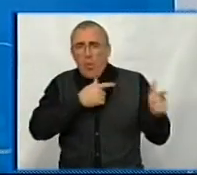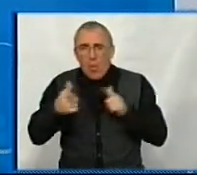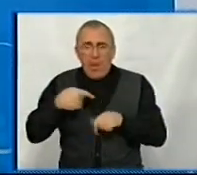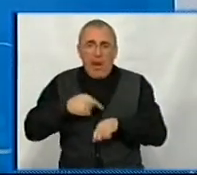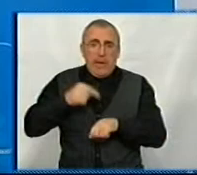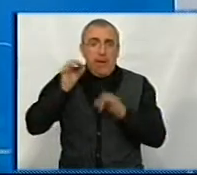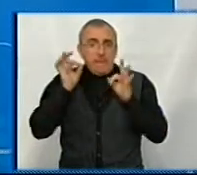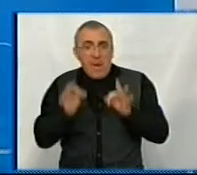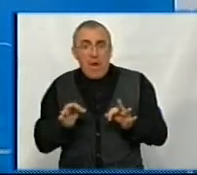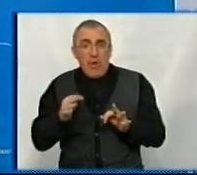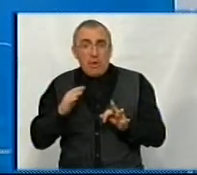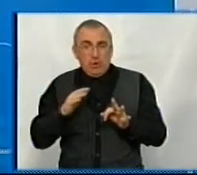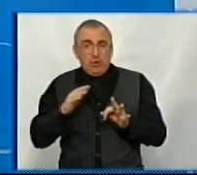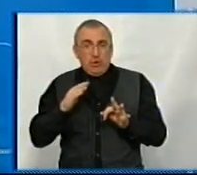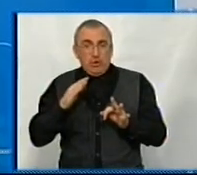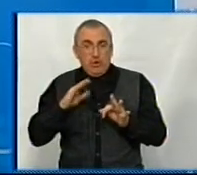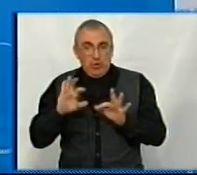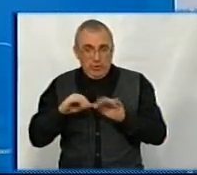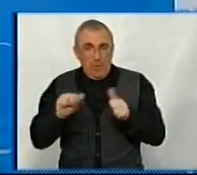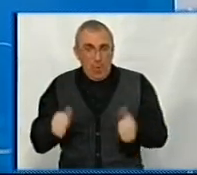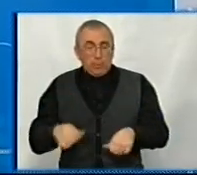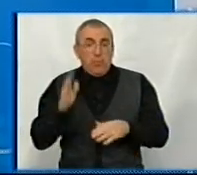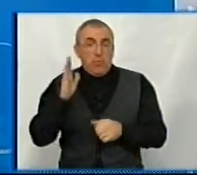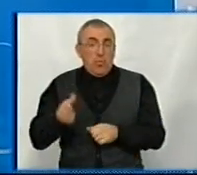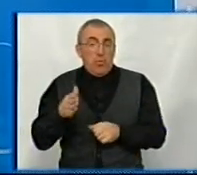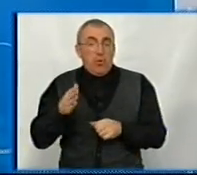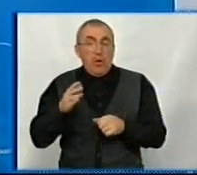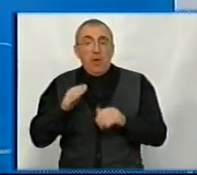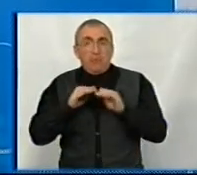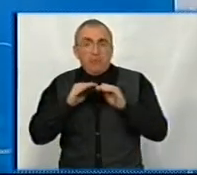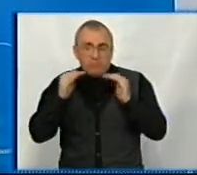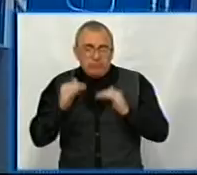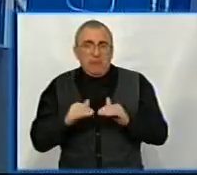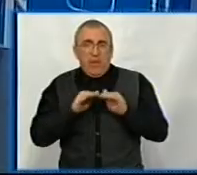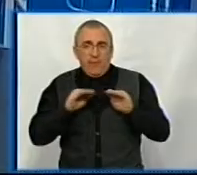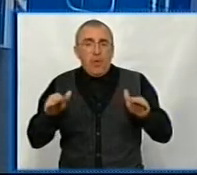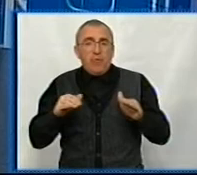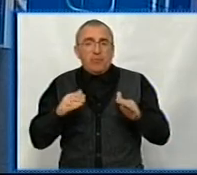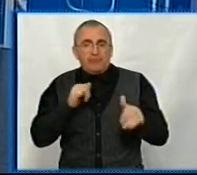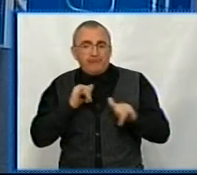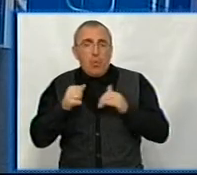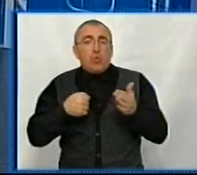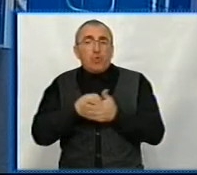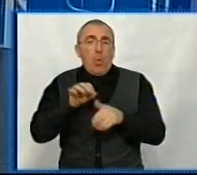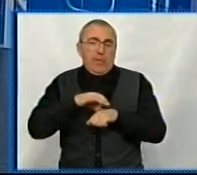в правильний спосіб, то я думаю, що буде реальний рівень зниження толерантності до насильства. Угу.